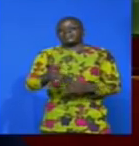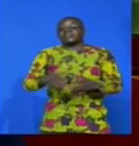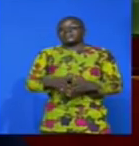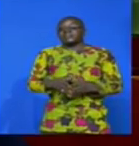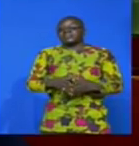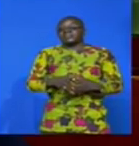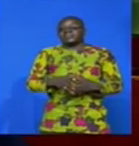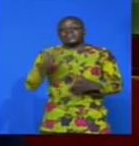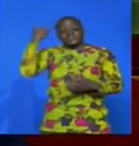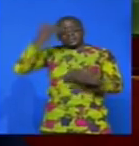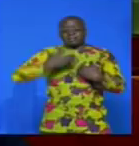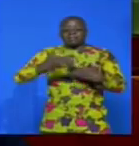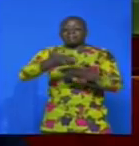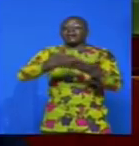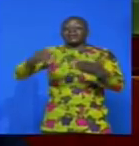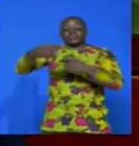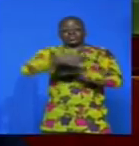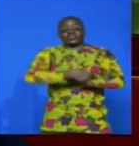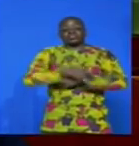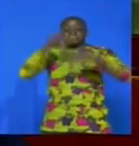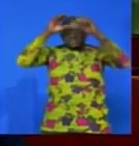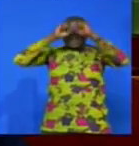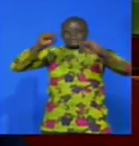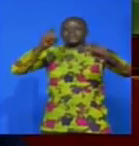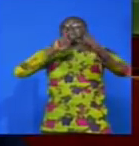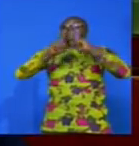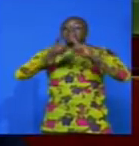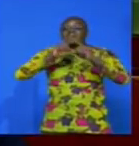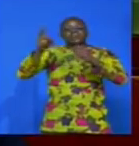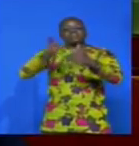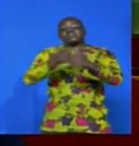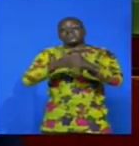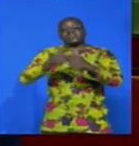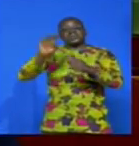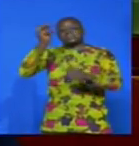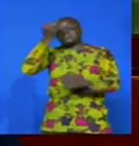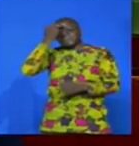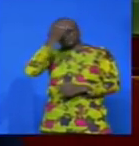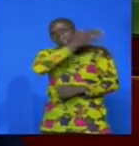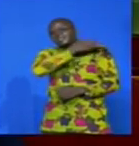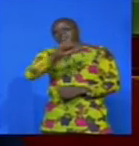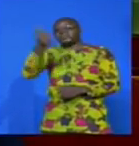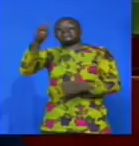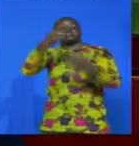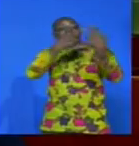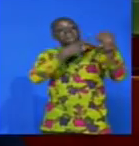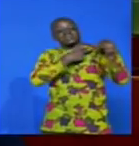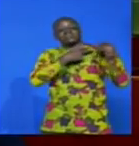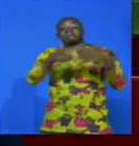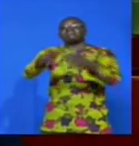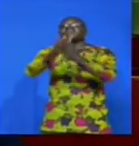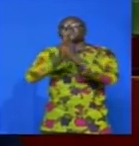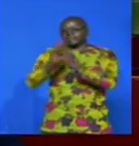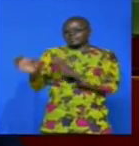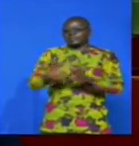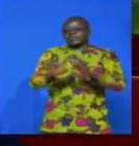Il y a quelques jours, le président Trump m'a parlé, tout comme le premier ministre canadien Trudeau et d'autres responsables, pour me demander de faire